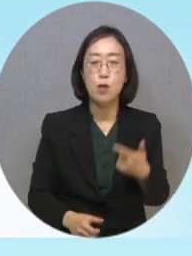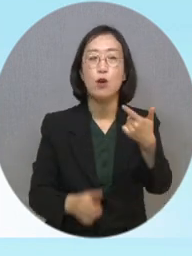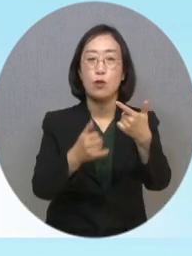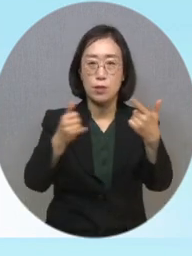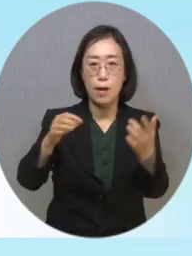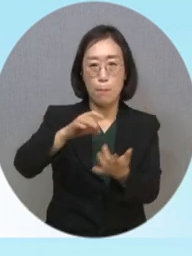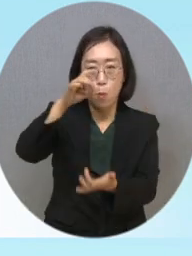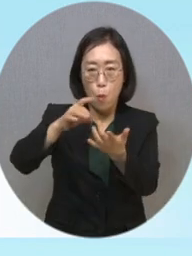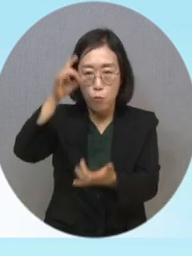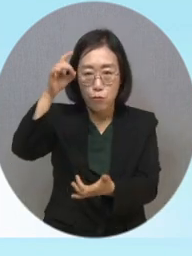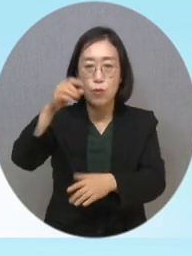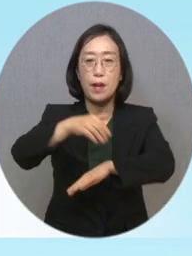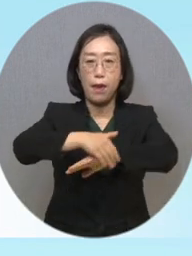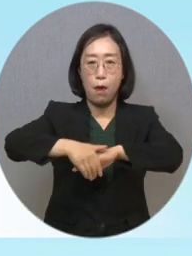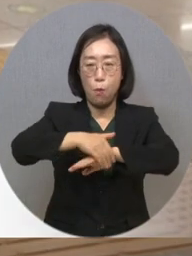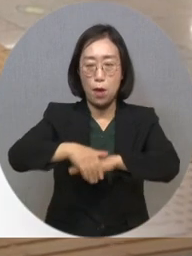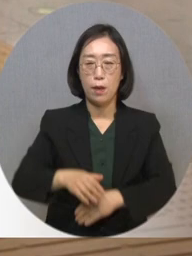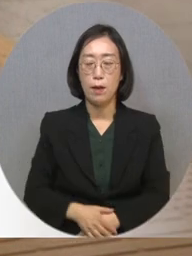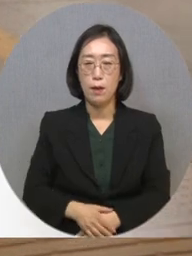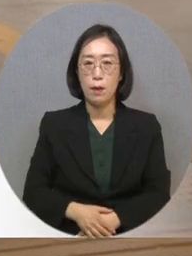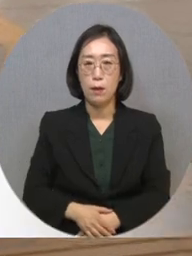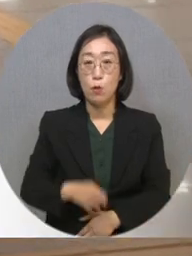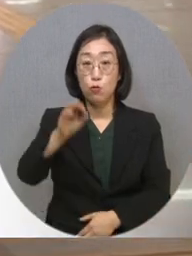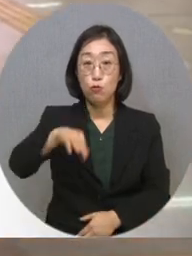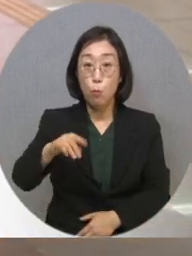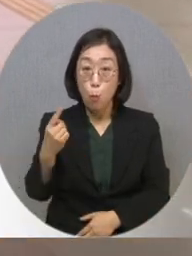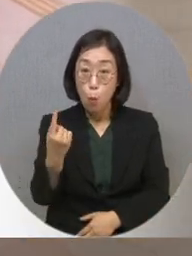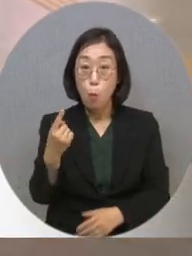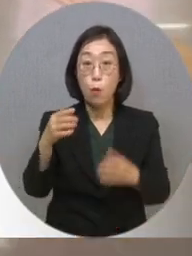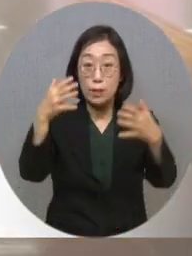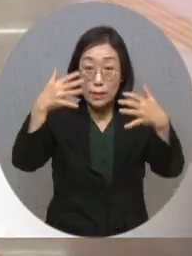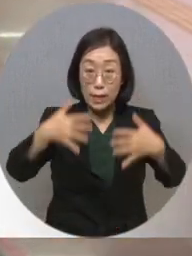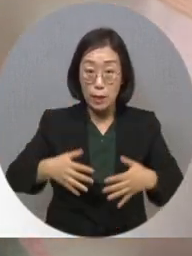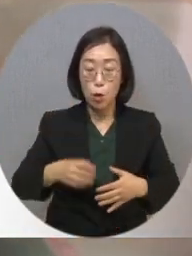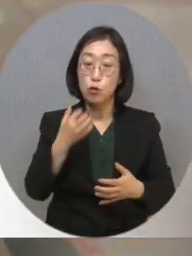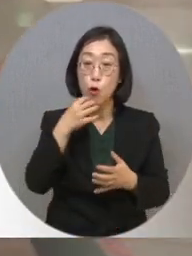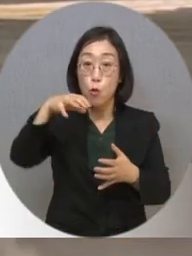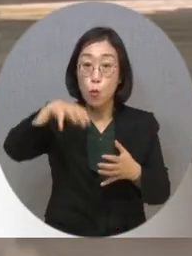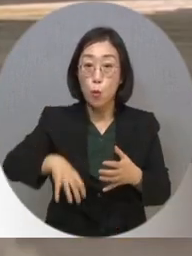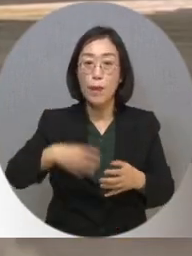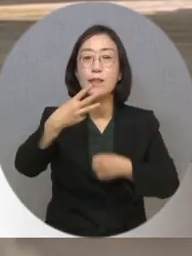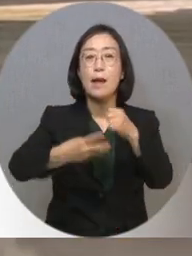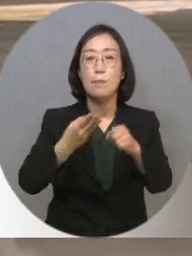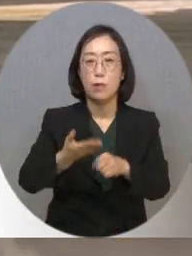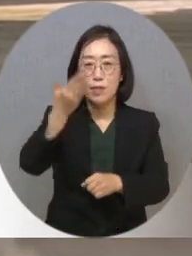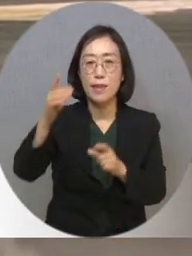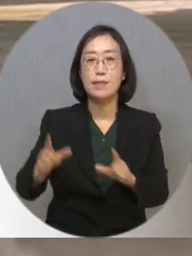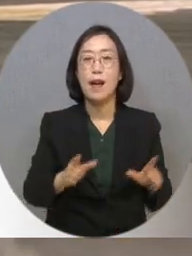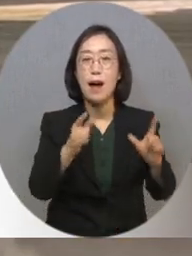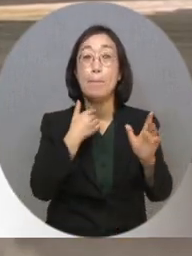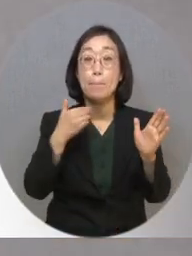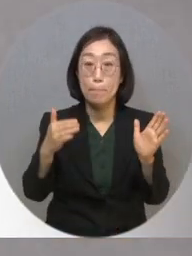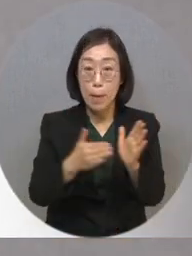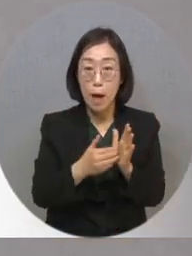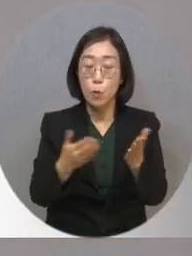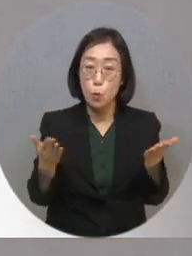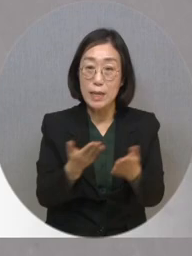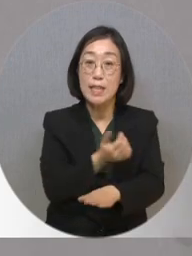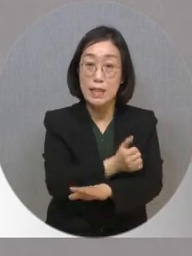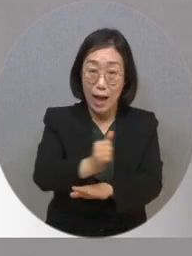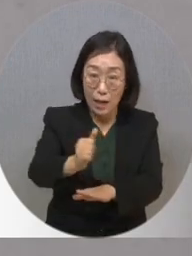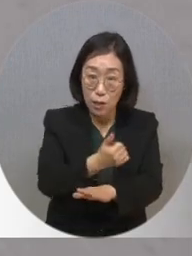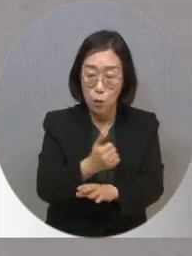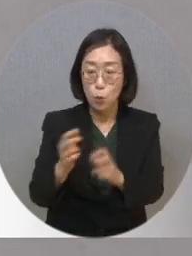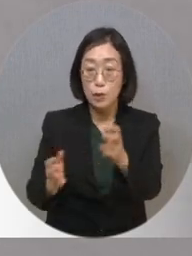명의 수상자를 선정합니다 후보 자격 요건은 서울에 3년 이상 계속 거주하거나 직장 또는 사업장을